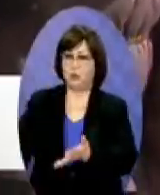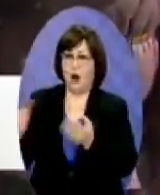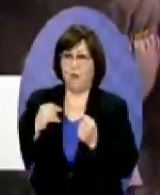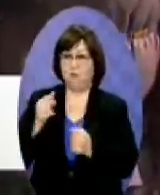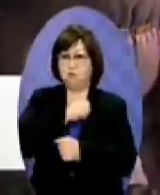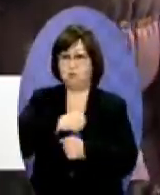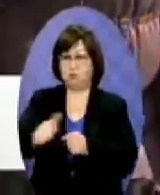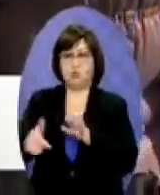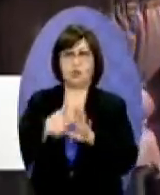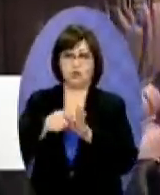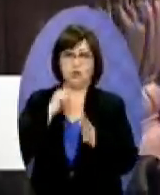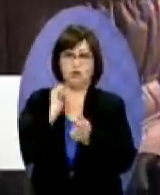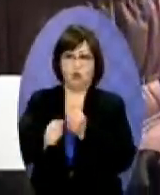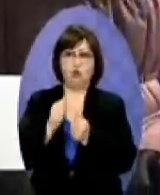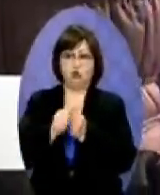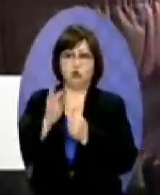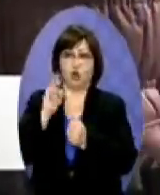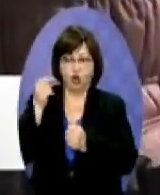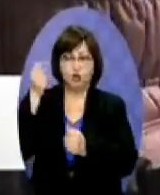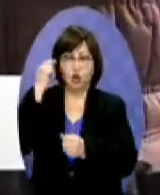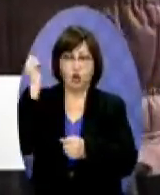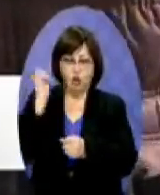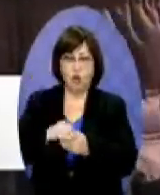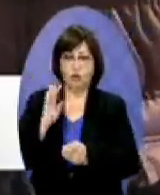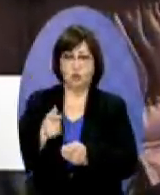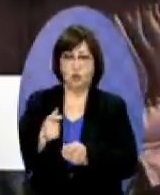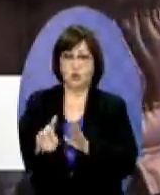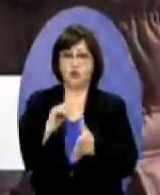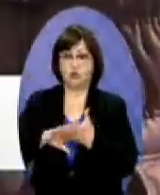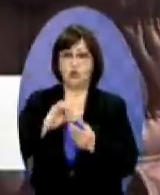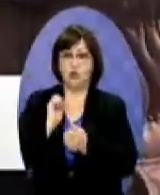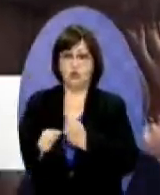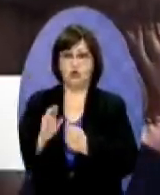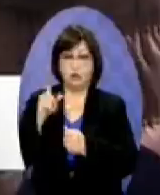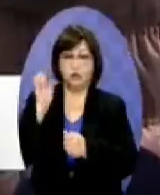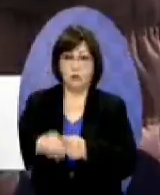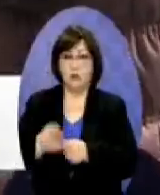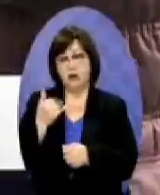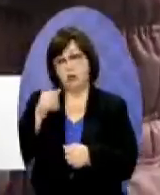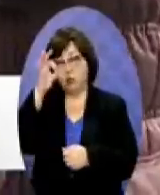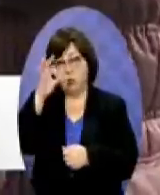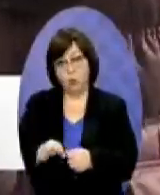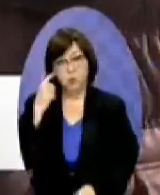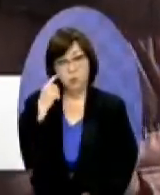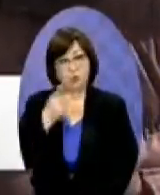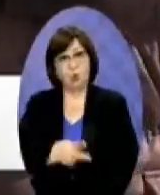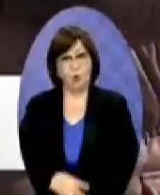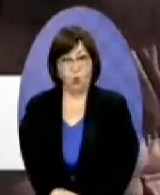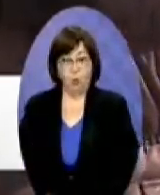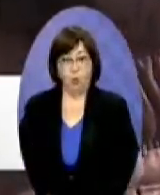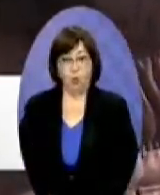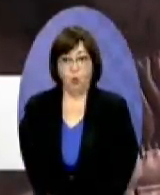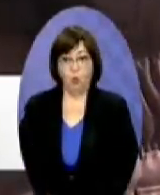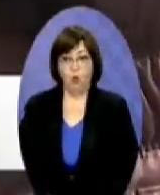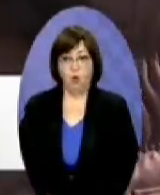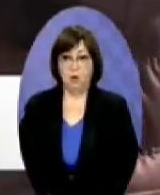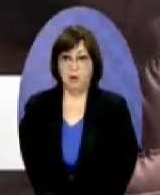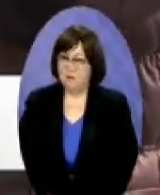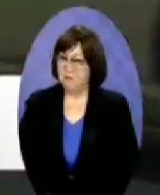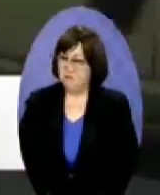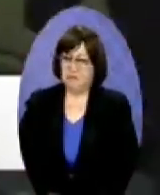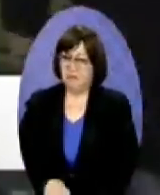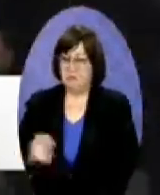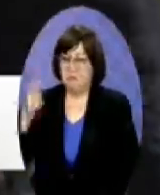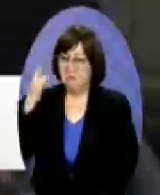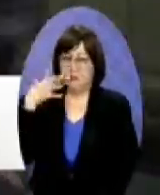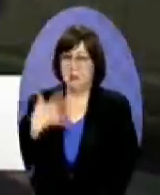гэж ойлгодсон шүү дээ. Тийм учраас татвар төлдөг л гэж. Хэдэн үн татвар төлдөг гэж бодож? Тэрийг нэг сайн мэдэхгүй